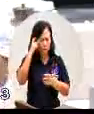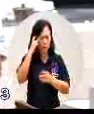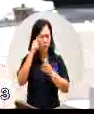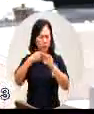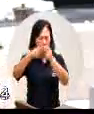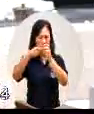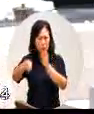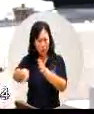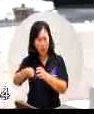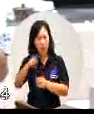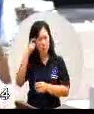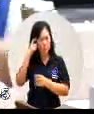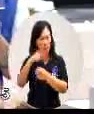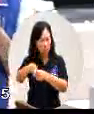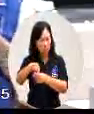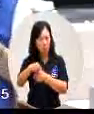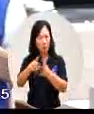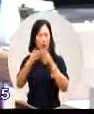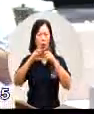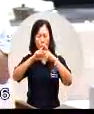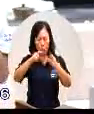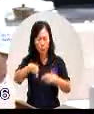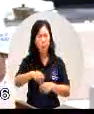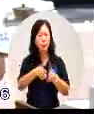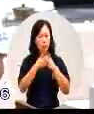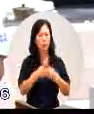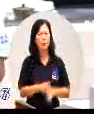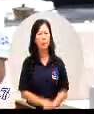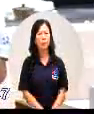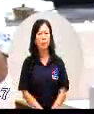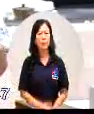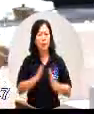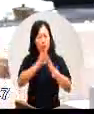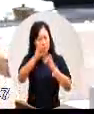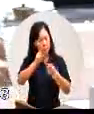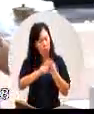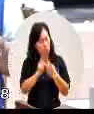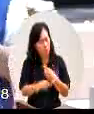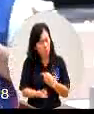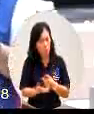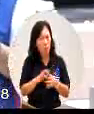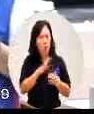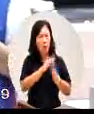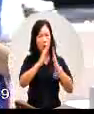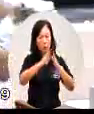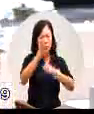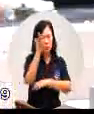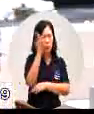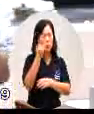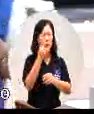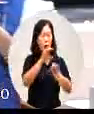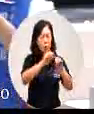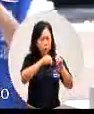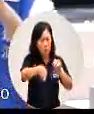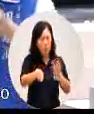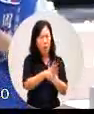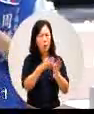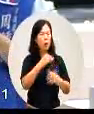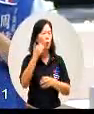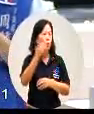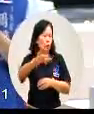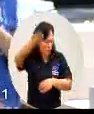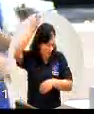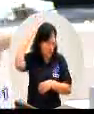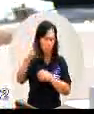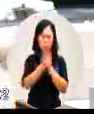们这是属于应该要回馈的咧，哦，对不对，市长？这地唔是恁市政府，哪拢古古早恁咧，我蛮敢甲你做无